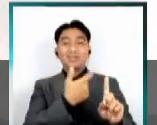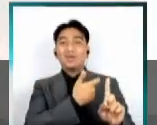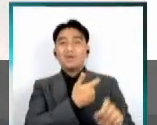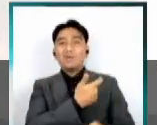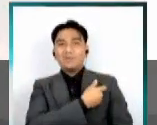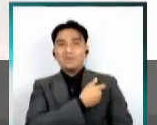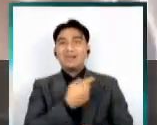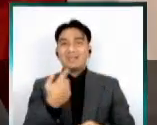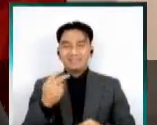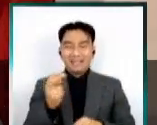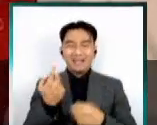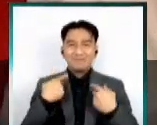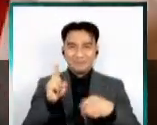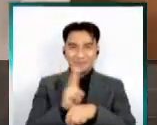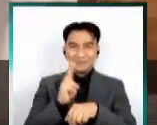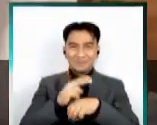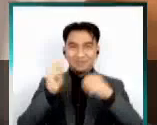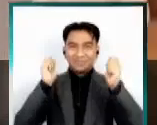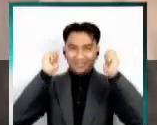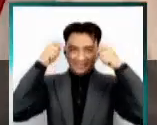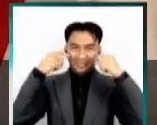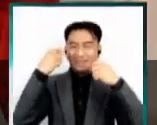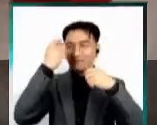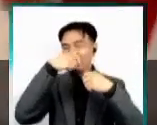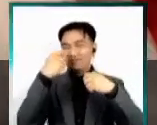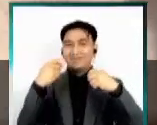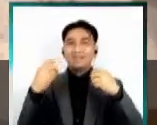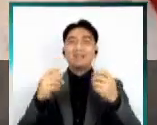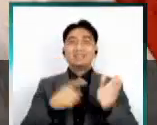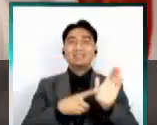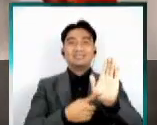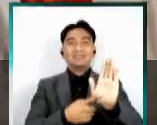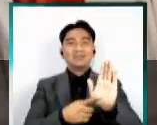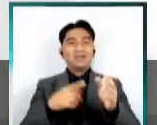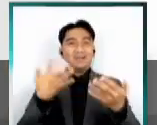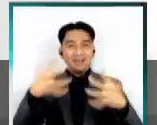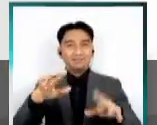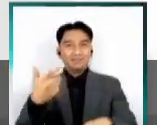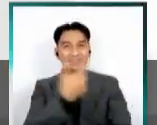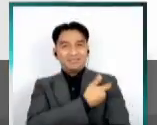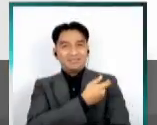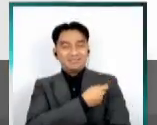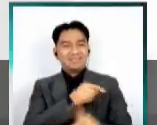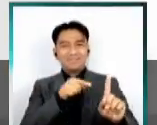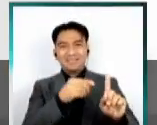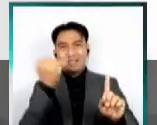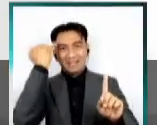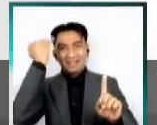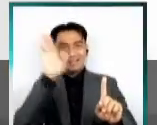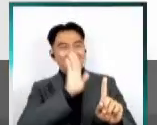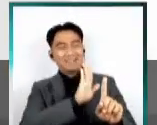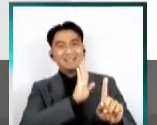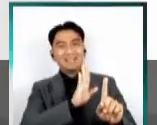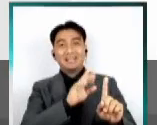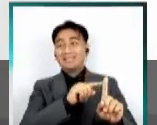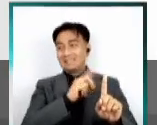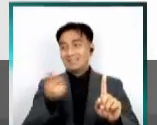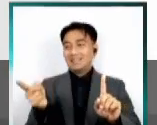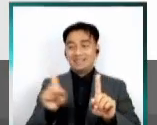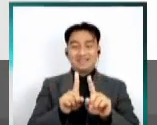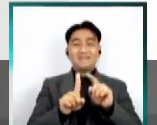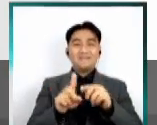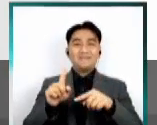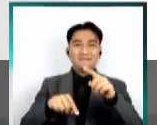Pagkatapos, proud pa siyang nag-flex na bakunado na siya. Idea raw niya yan at ng kaibigan niyang si Ashley Mark